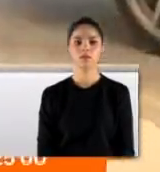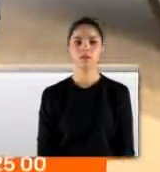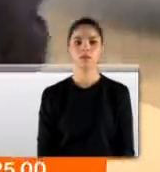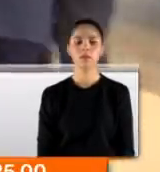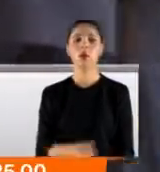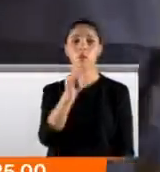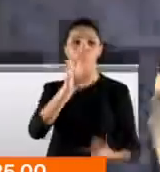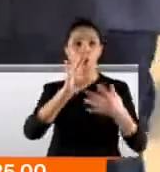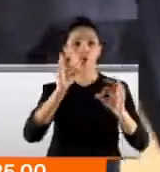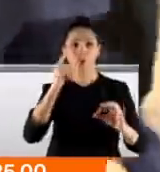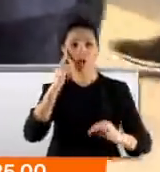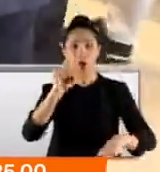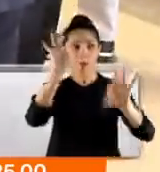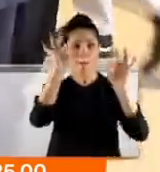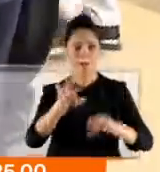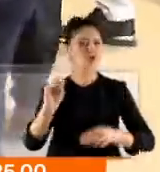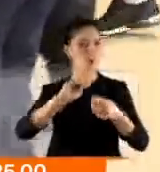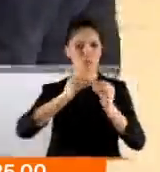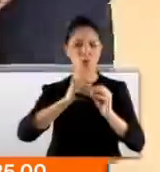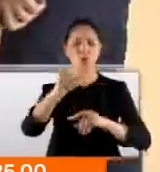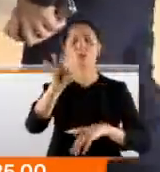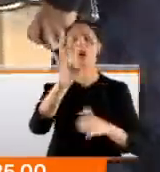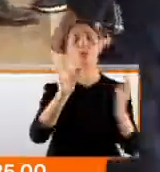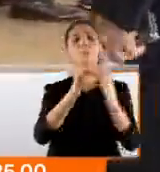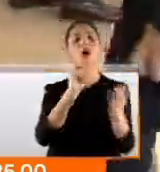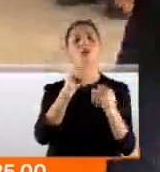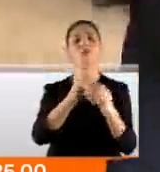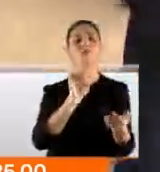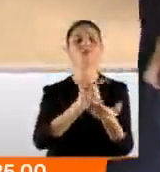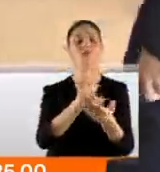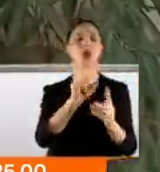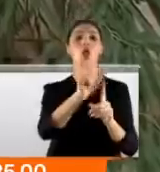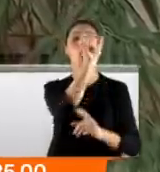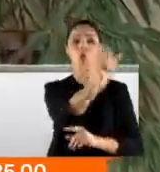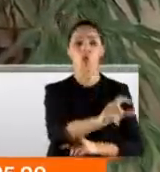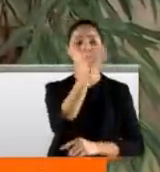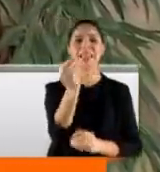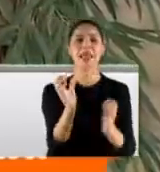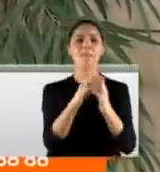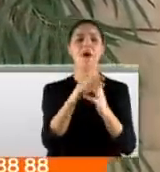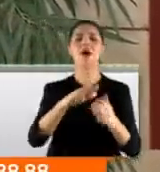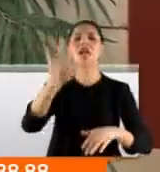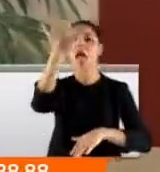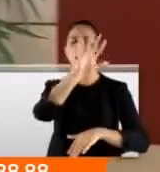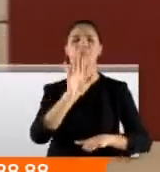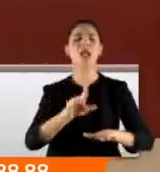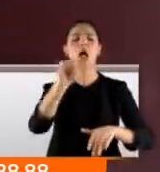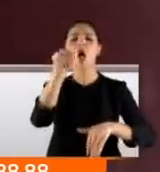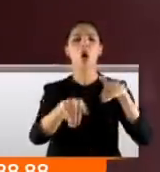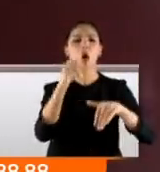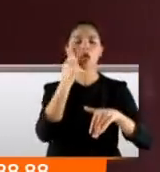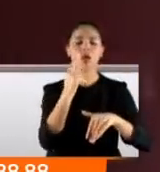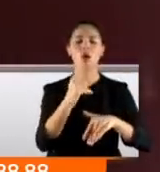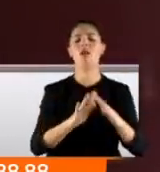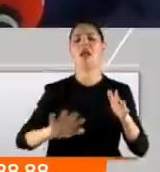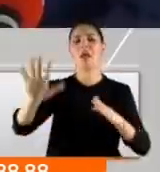Bu sözlerle patlak veren kriz partiden ihraç da bitti. Ümit Özdağ İyi Parti'den oy birliğiyle gönderildi. Eğer